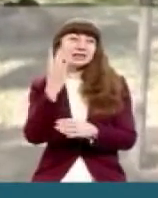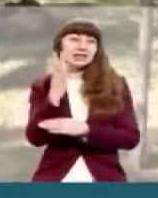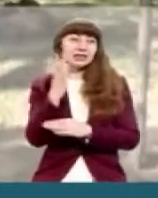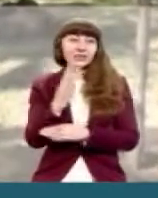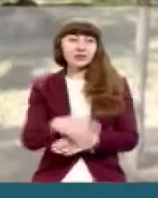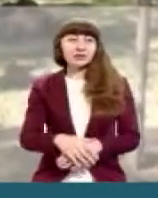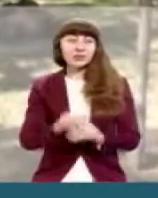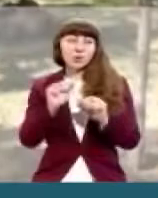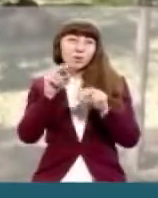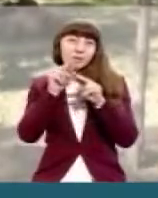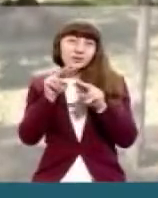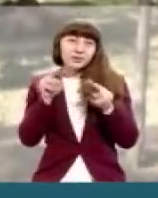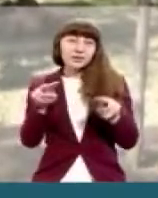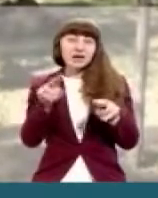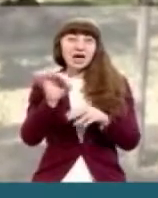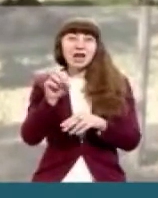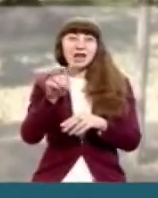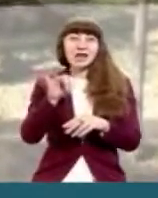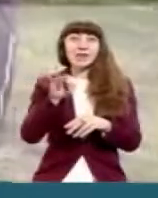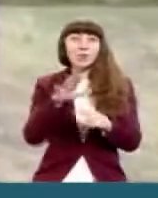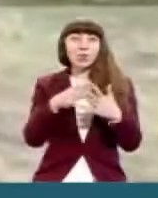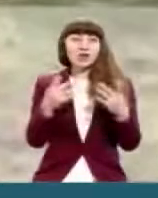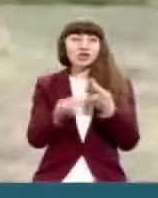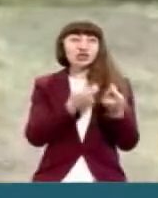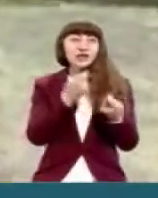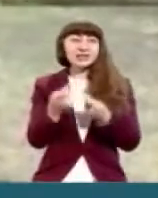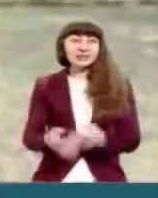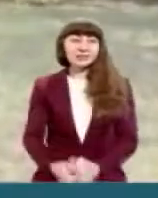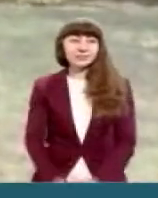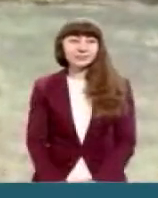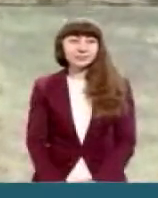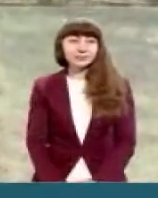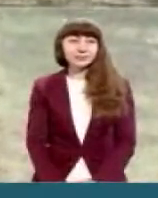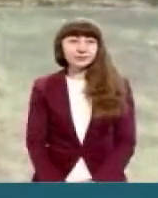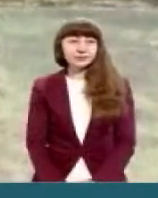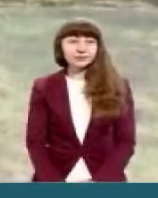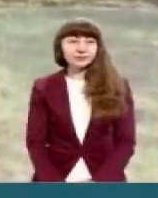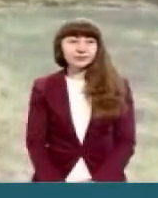активисты смогут присматривать за аллее более тщательно вот